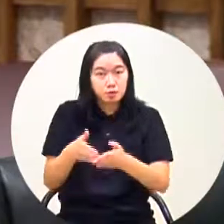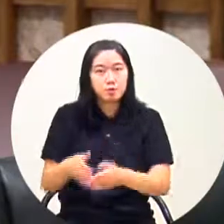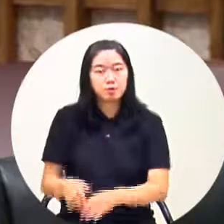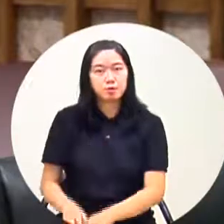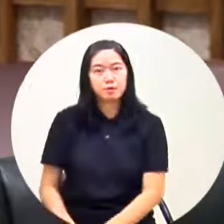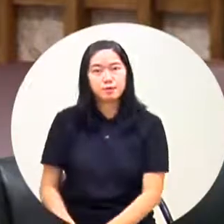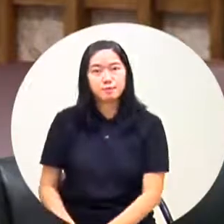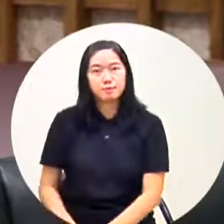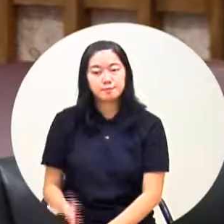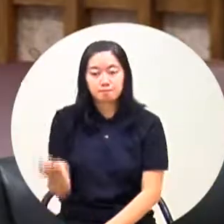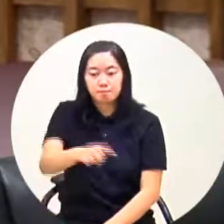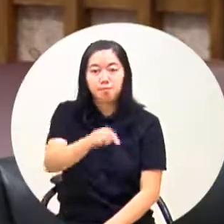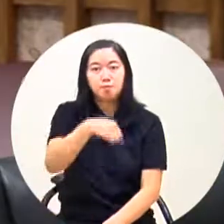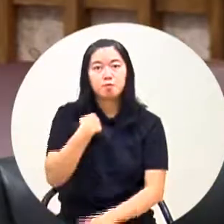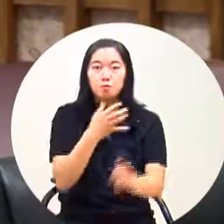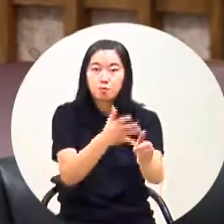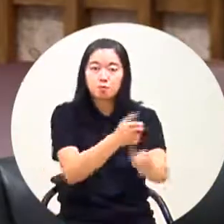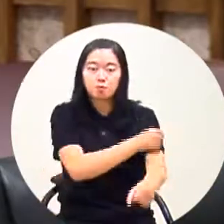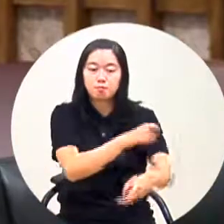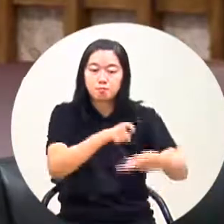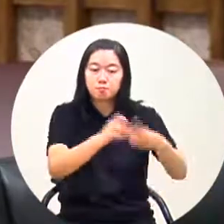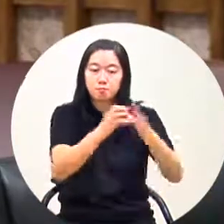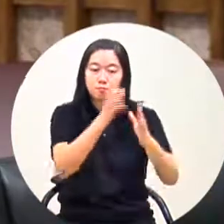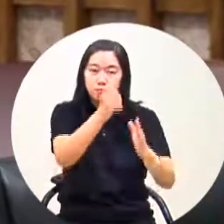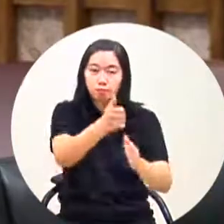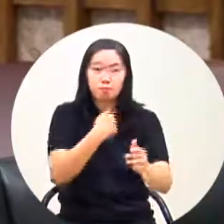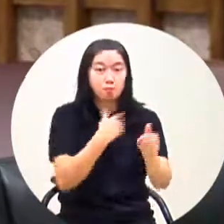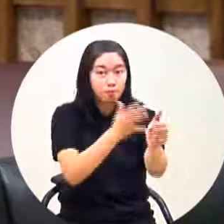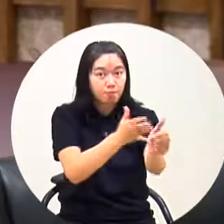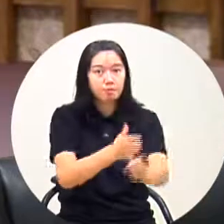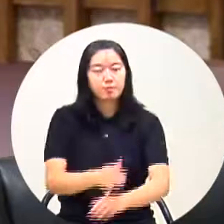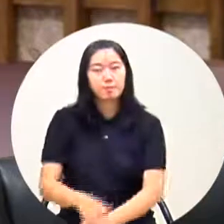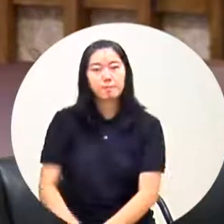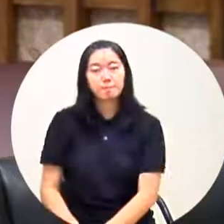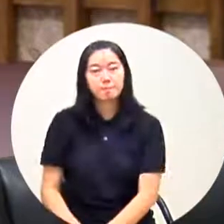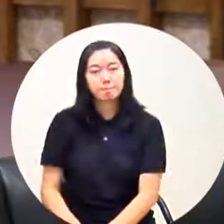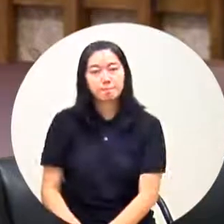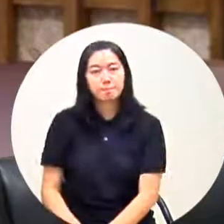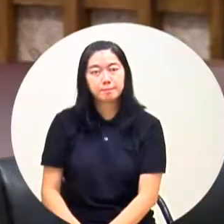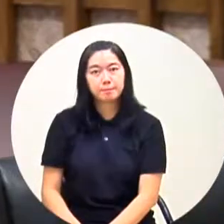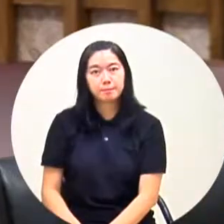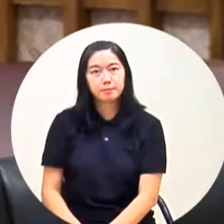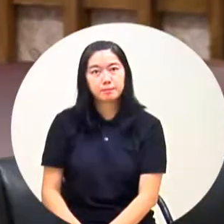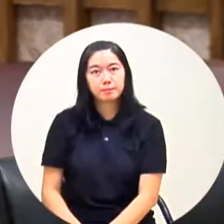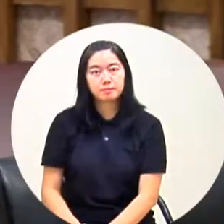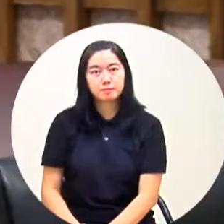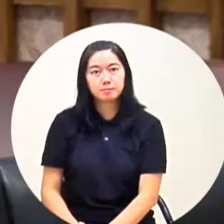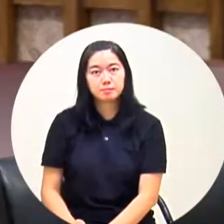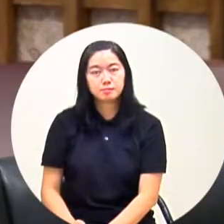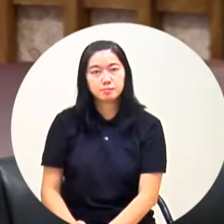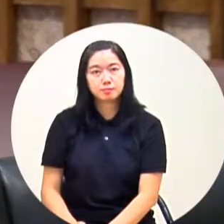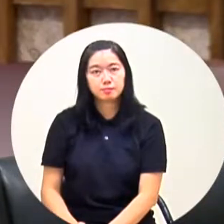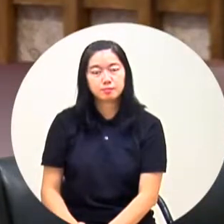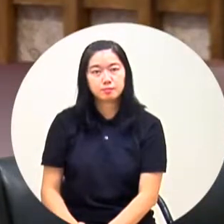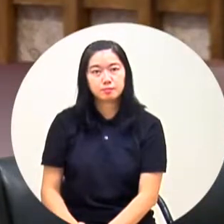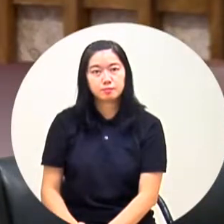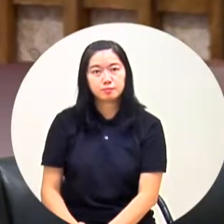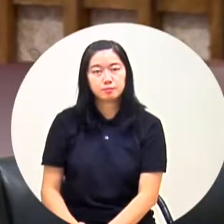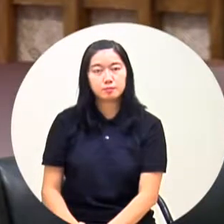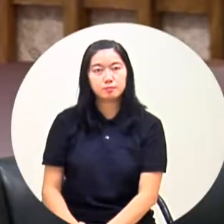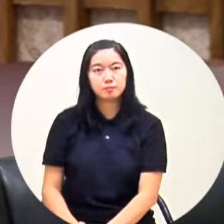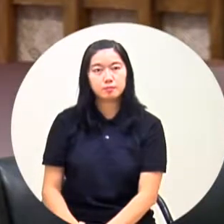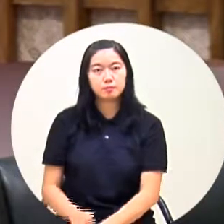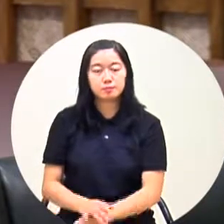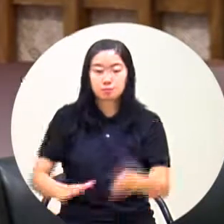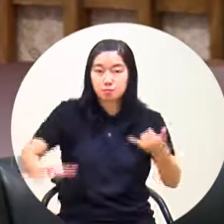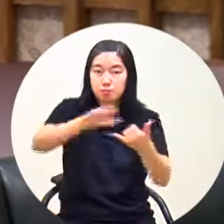请教安尼，这个刘刚局长吼，会使讲，无用你请坐，刘刚局长，迄个会使讲按全国这个分区的